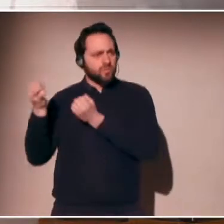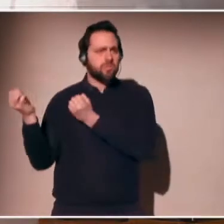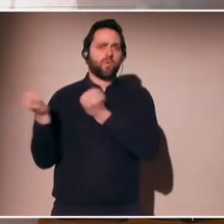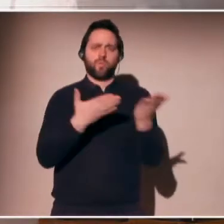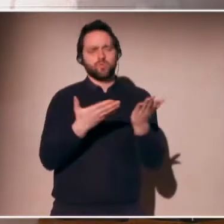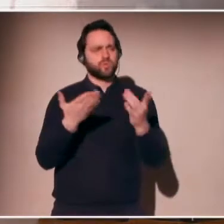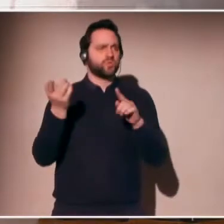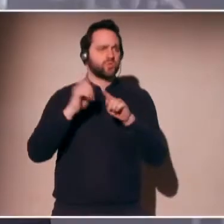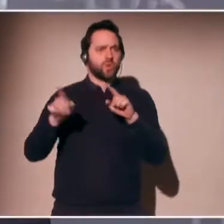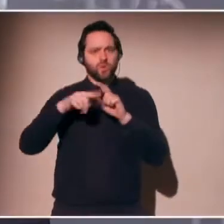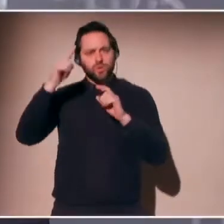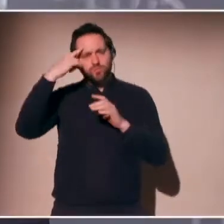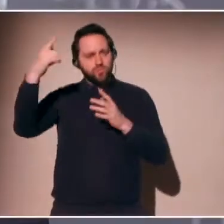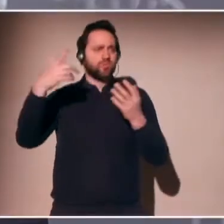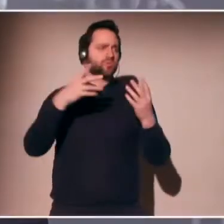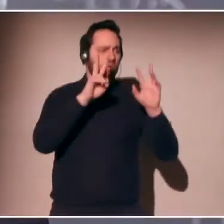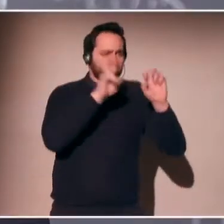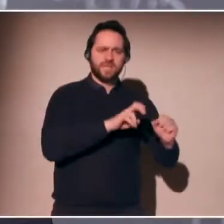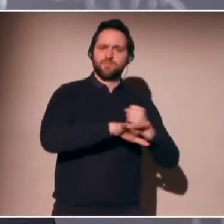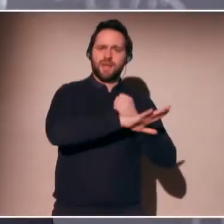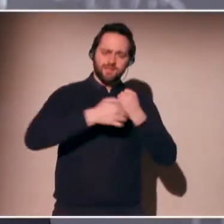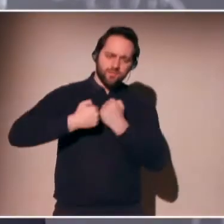soutenir ces recherches si fondamentales.